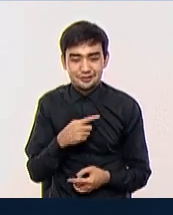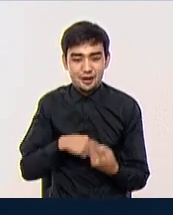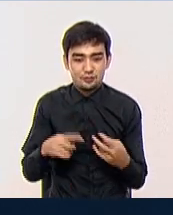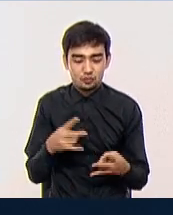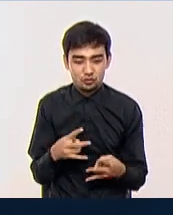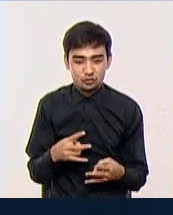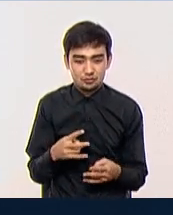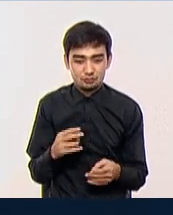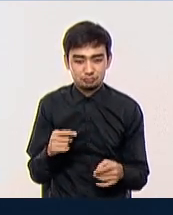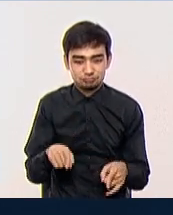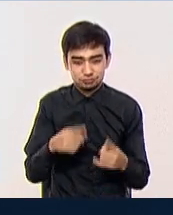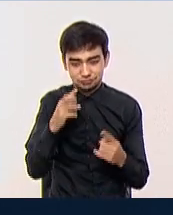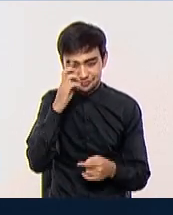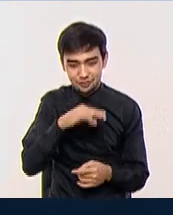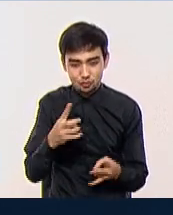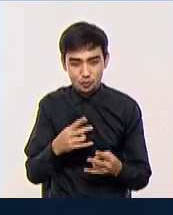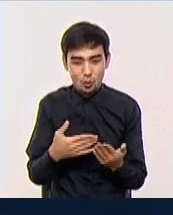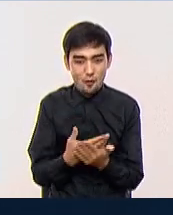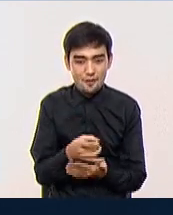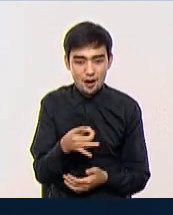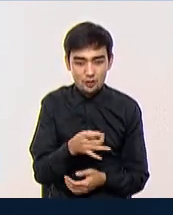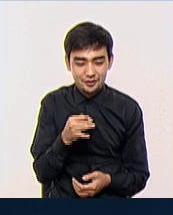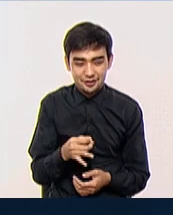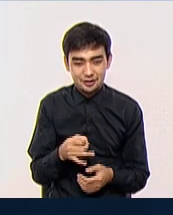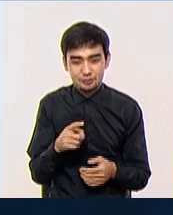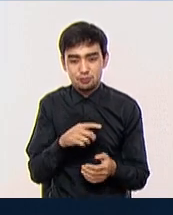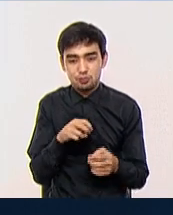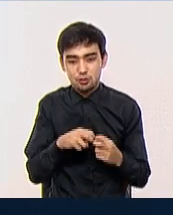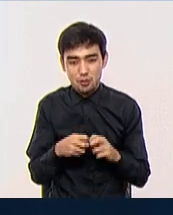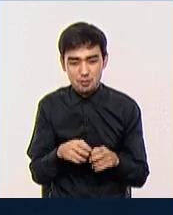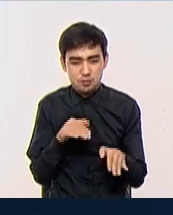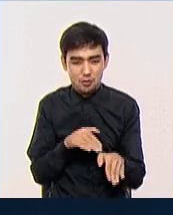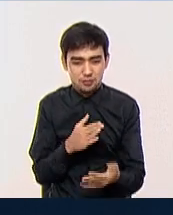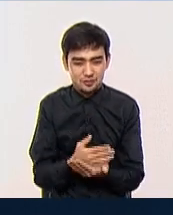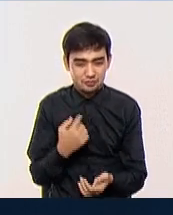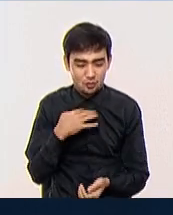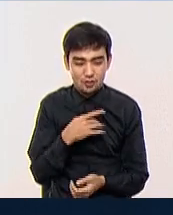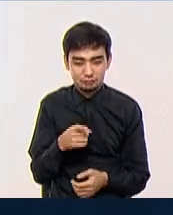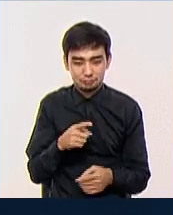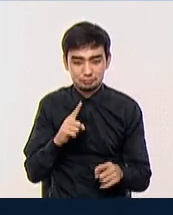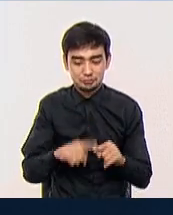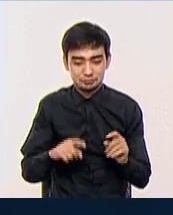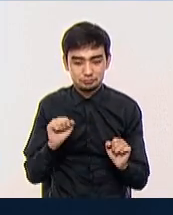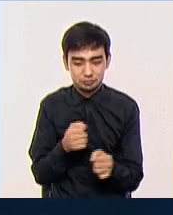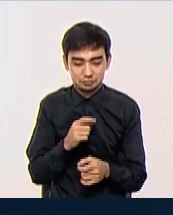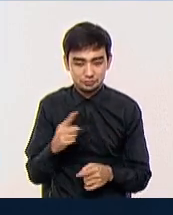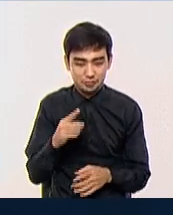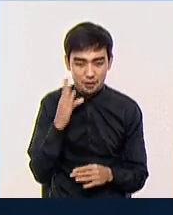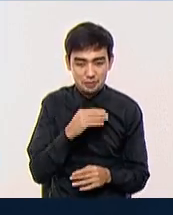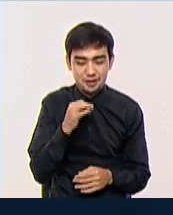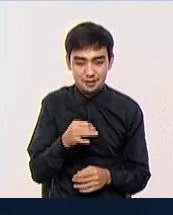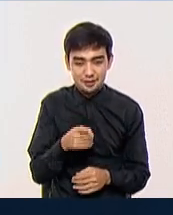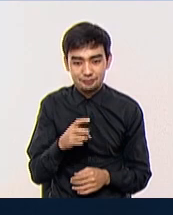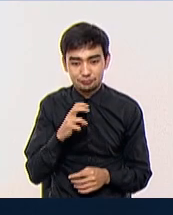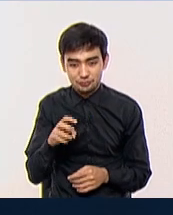необходимо развивать как новые районы, так и решать проблемы с пробками в центральной части города. И трамвай, его